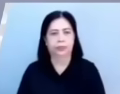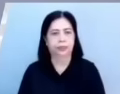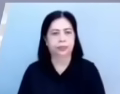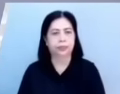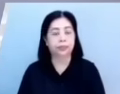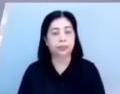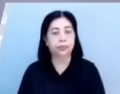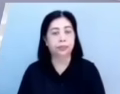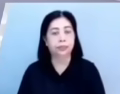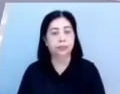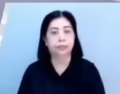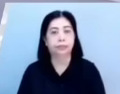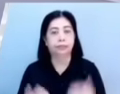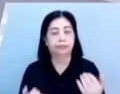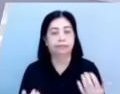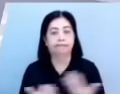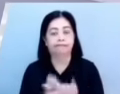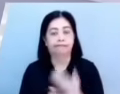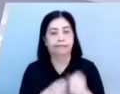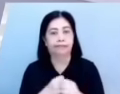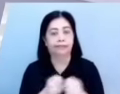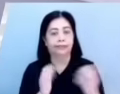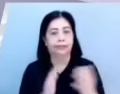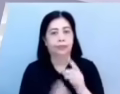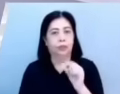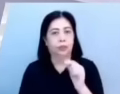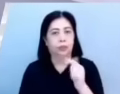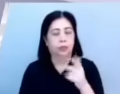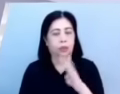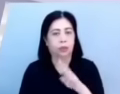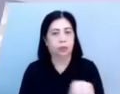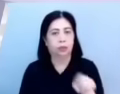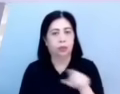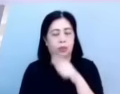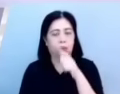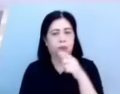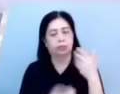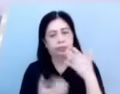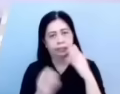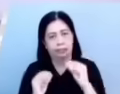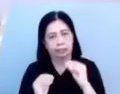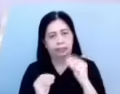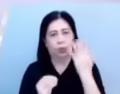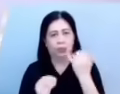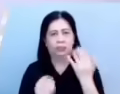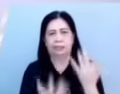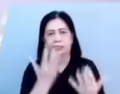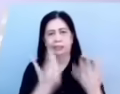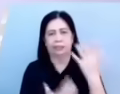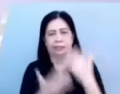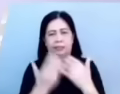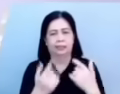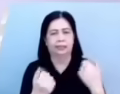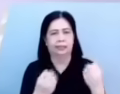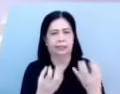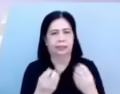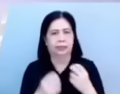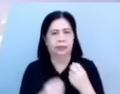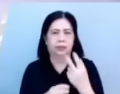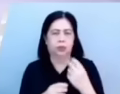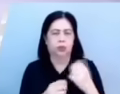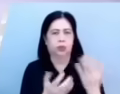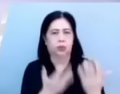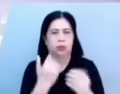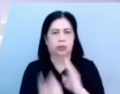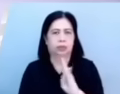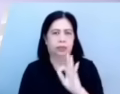Malungkot ang salubong sa 2024 ng ilan nating kababayang nasunugan. Nasa 13 structural fire ang naitala ng Bureau of Fire